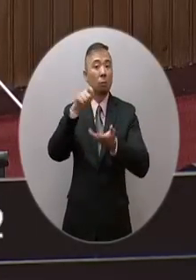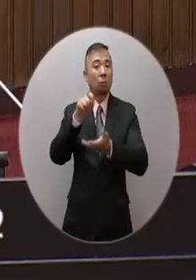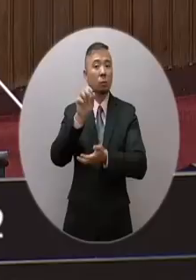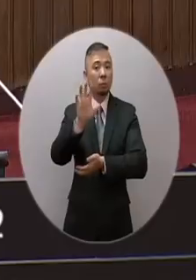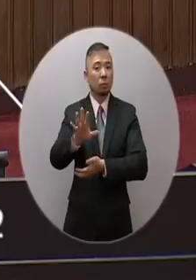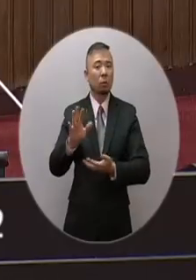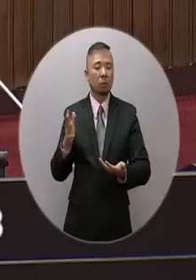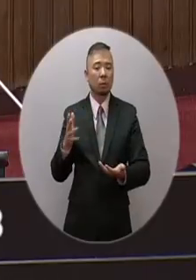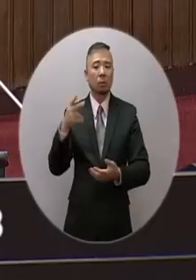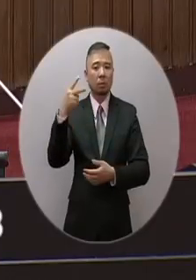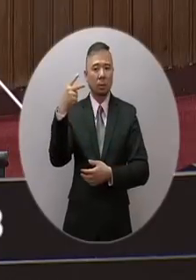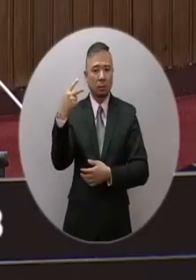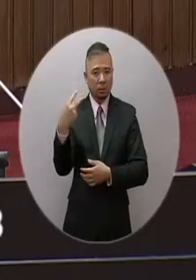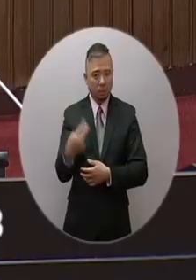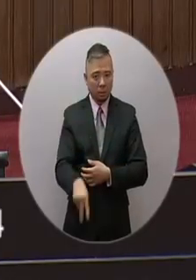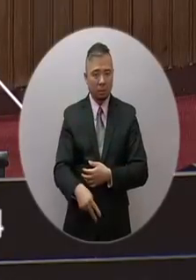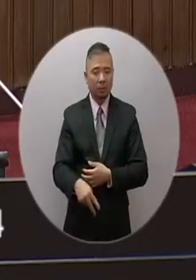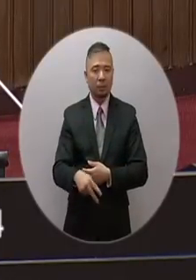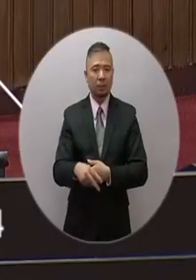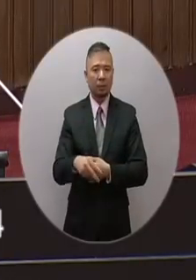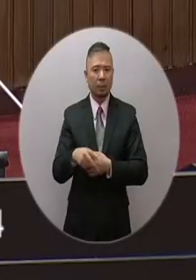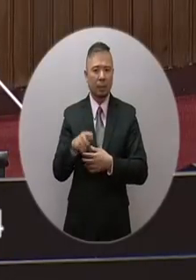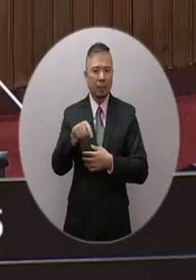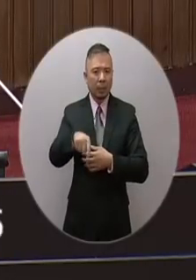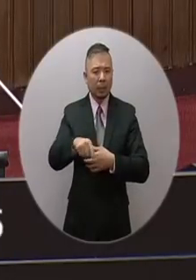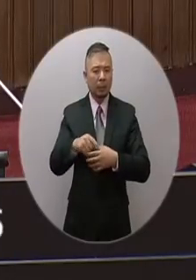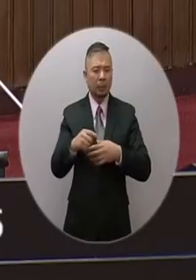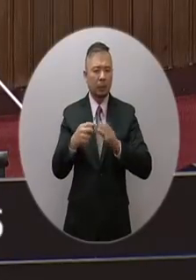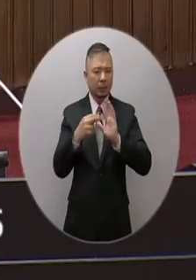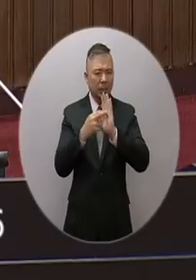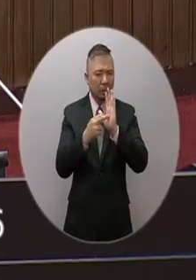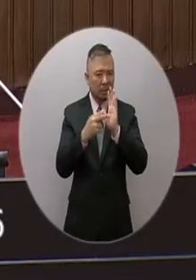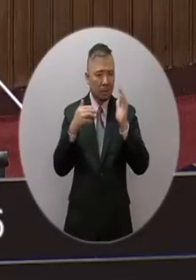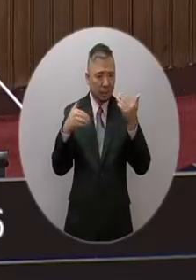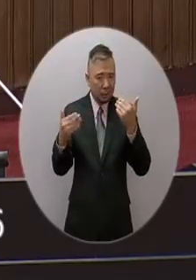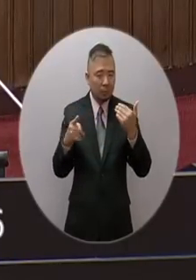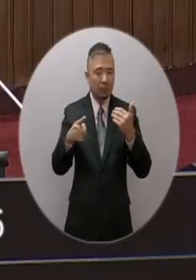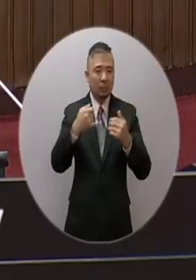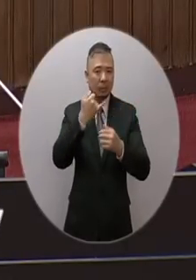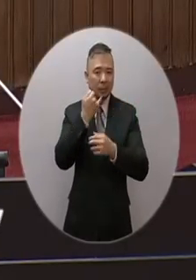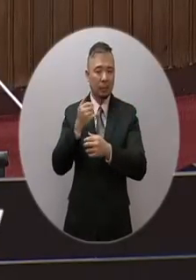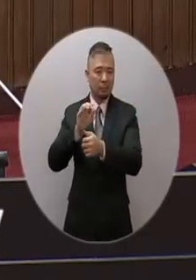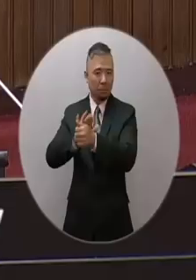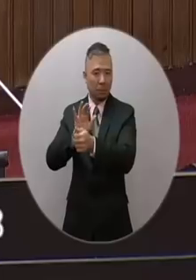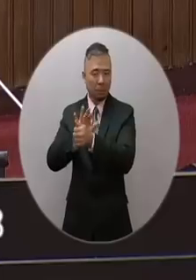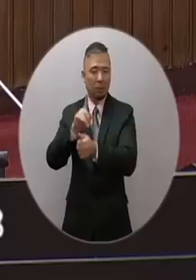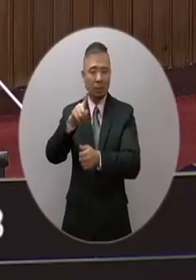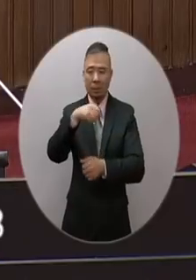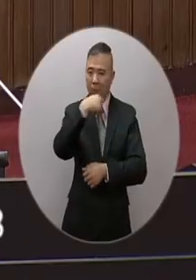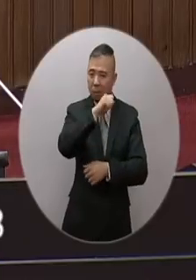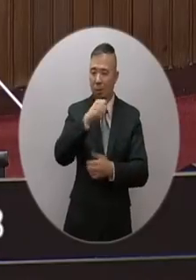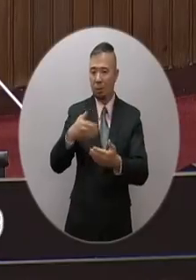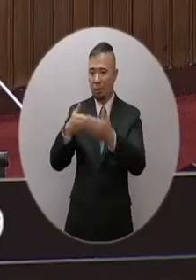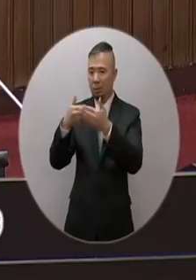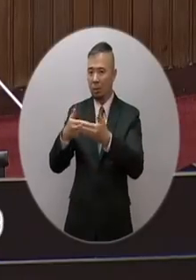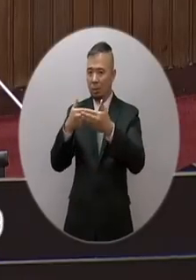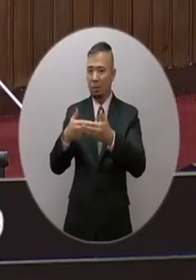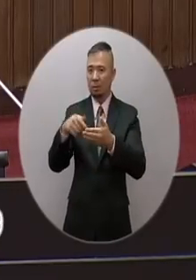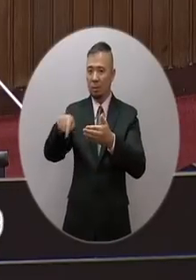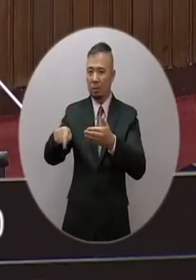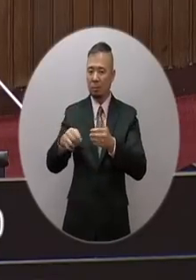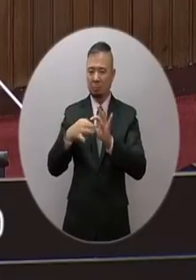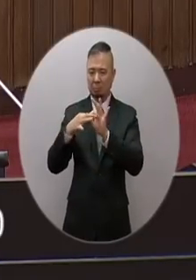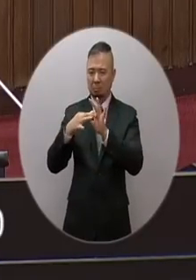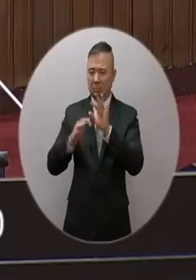要在迈前一小步成就两岸往前发展的一大步，还是在现状下功